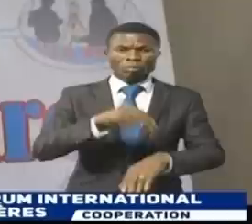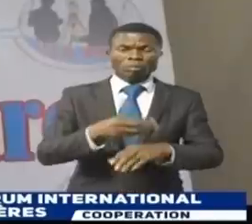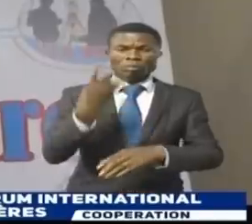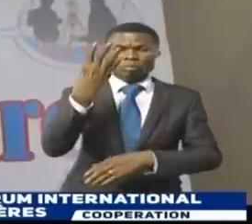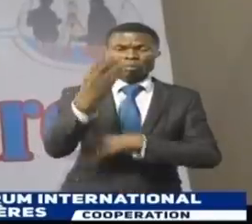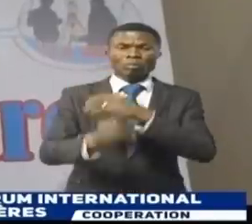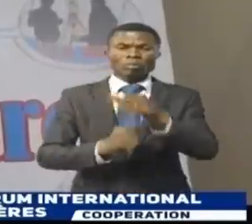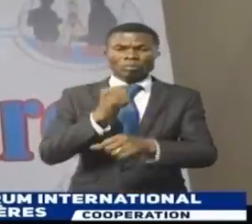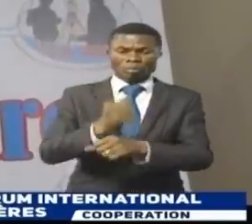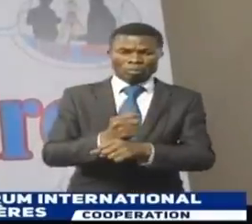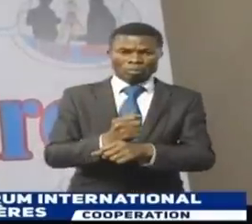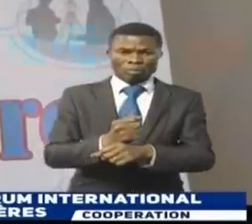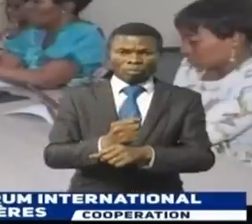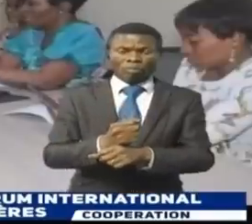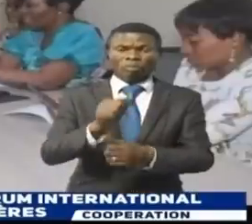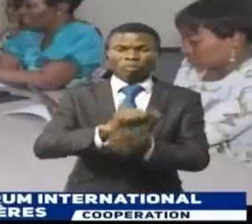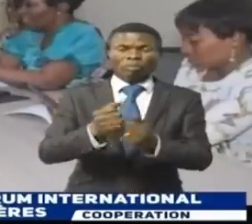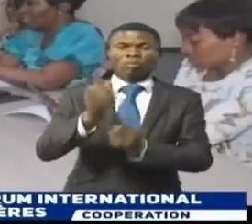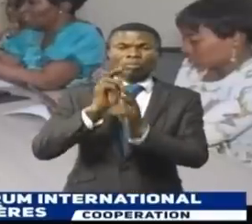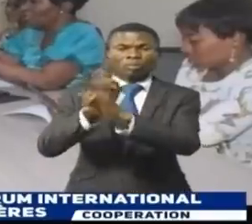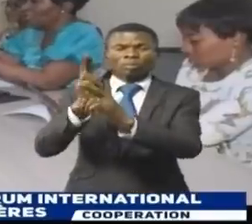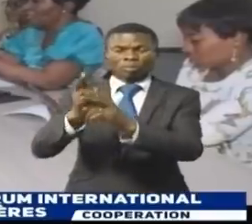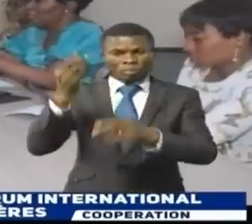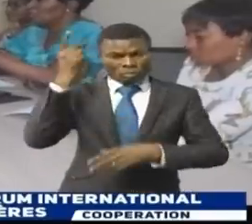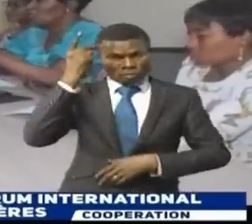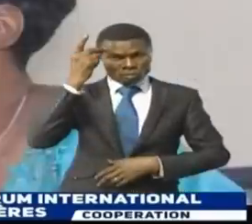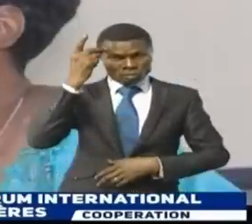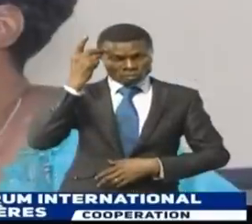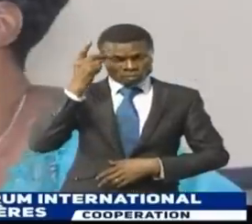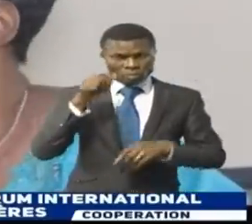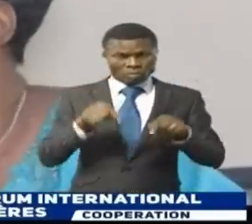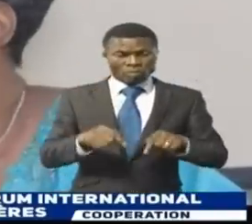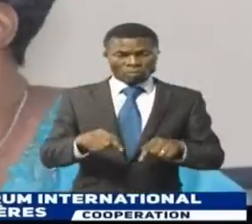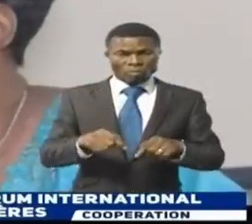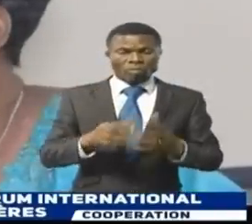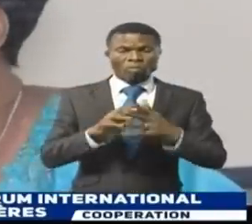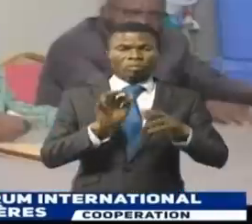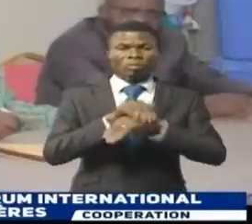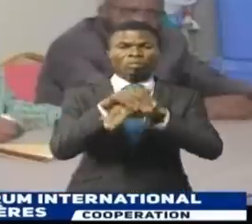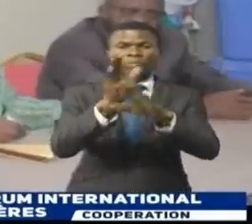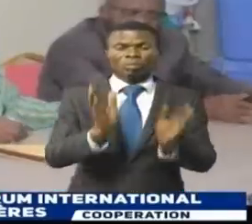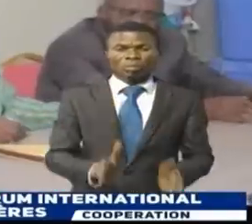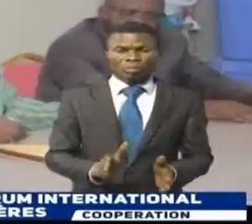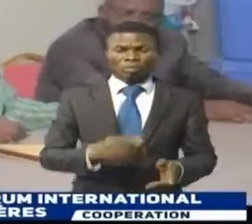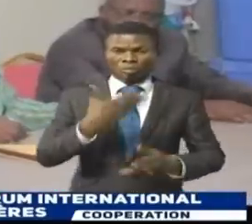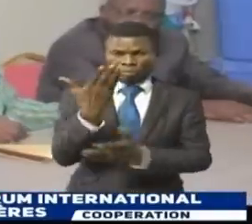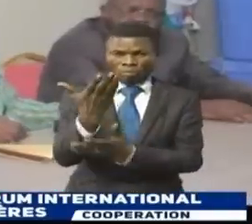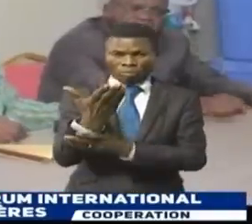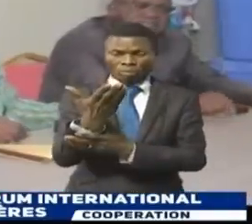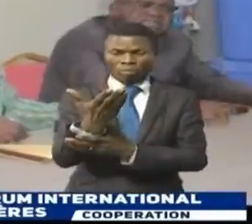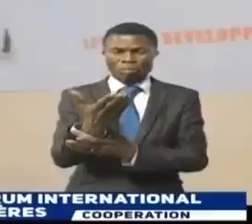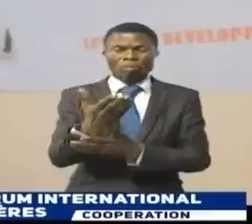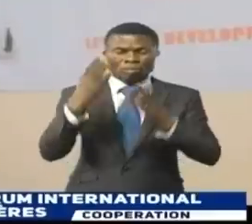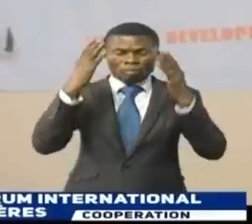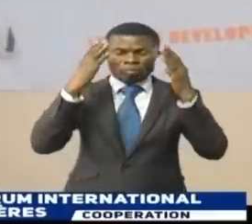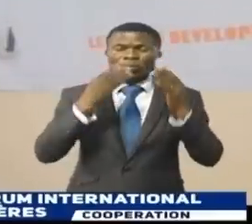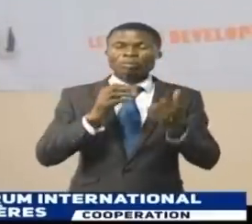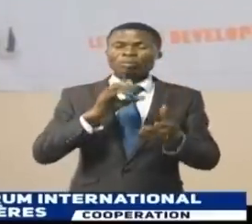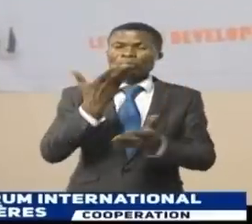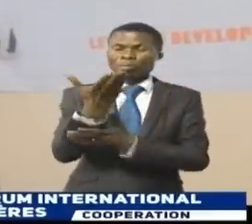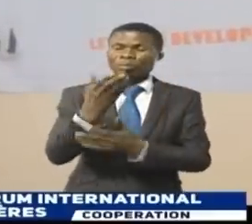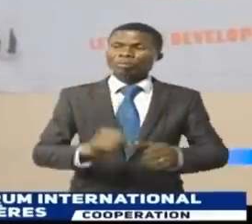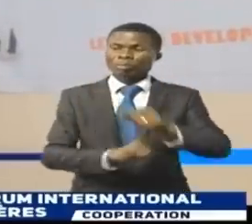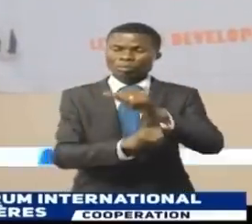ans. La séance de restitution à Kinshasa a été faite par les participants qui lancent un cri de détresse. C'est